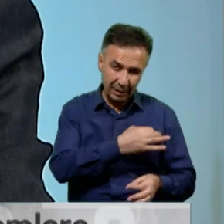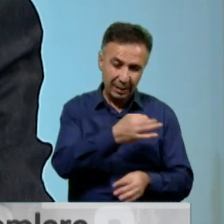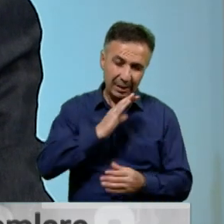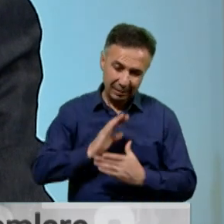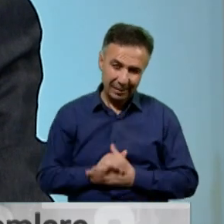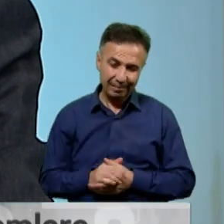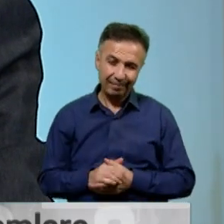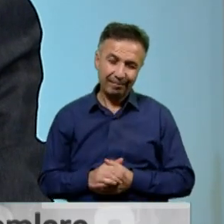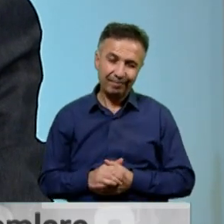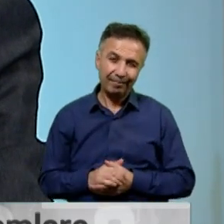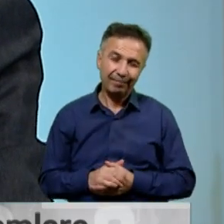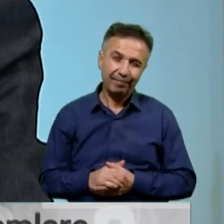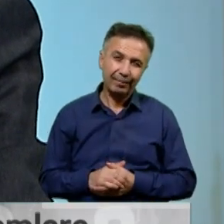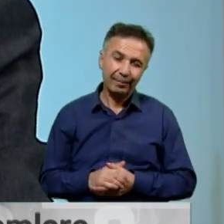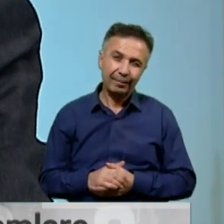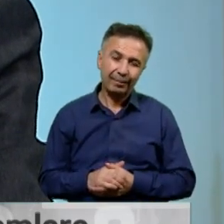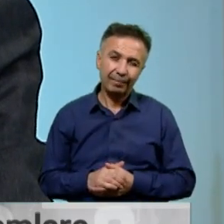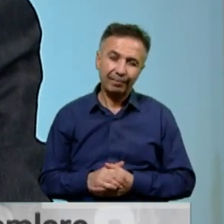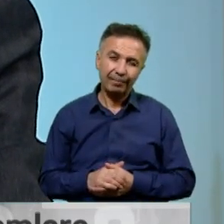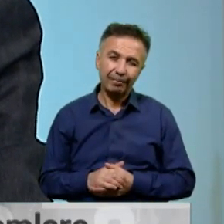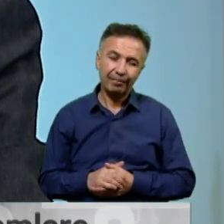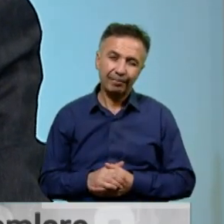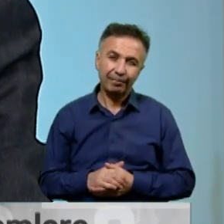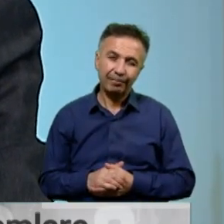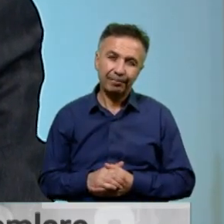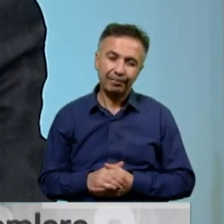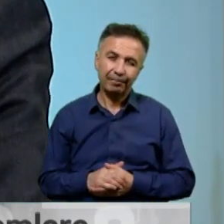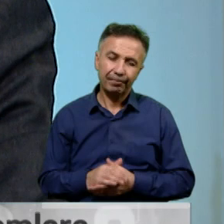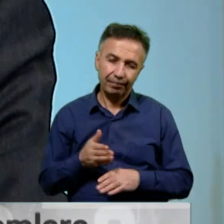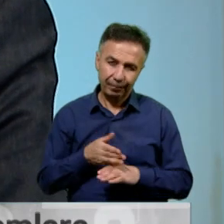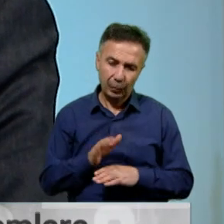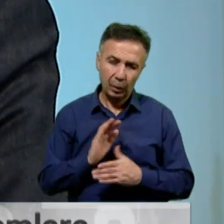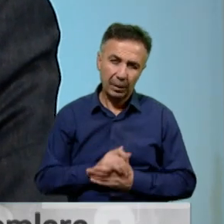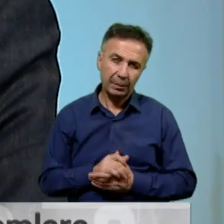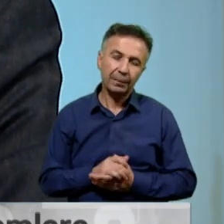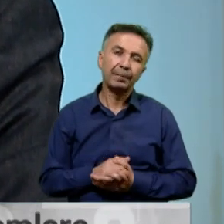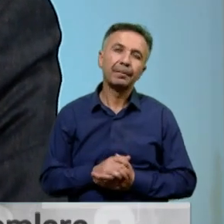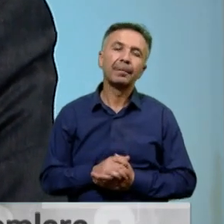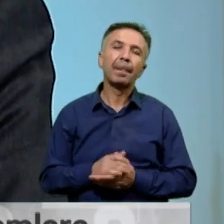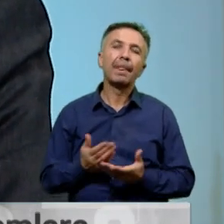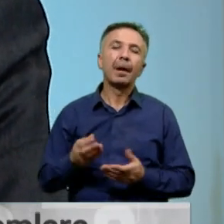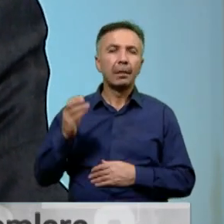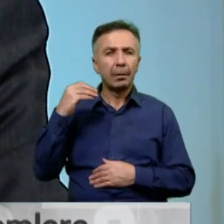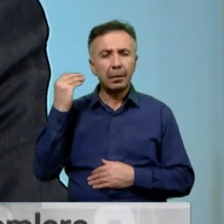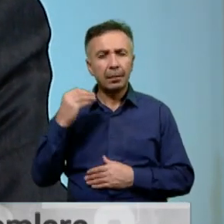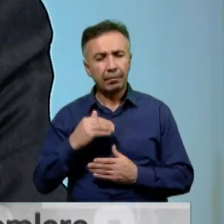tavaf eden Müslümanlara temas etmiştik. Yaptıklarının doğru olmadığını söylemiştik. Ya hocam ben işte Kabe'ye